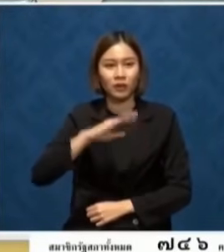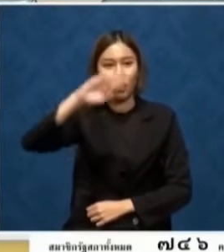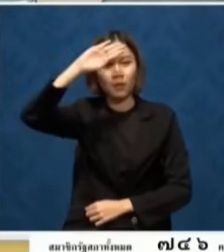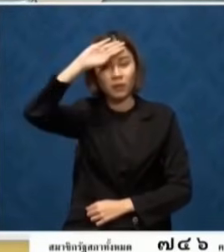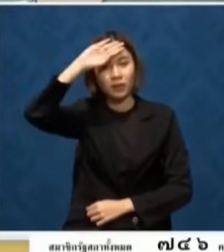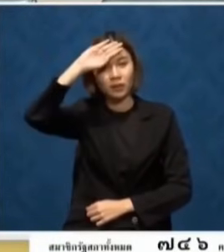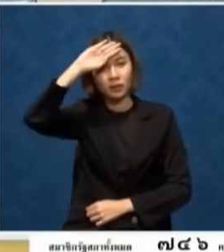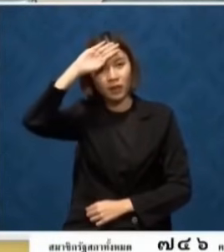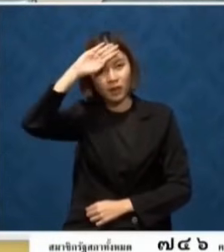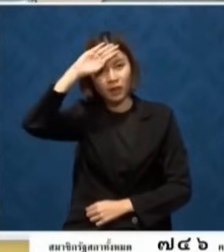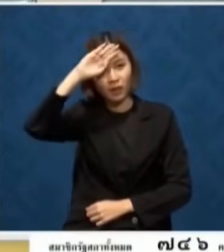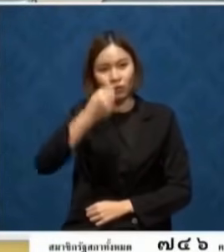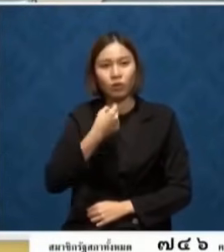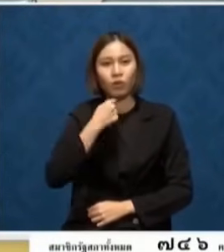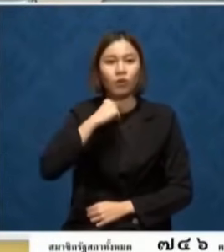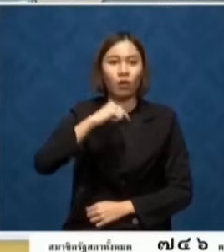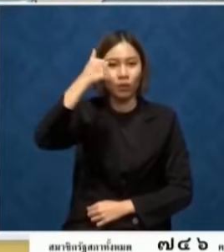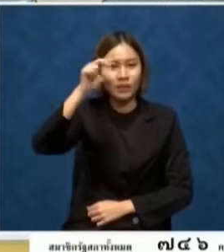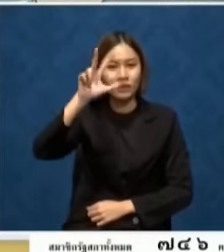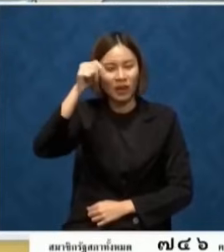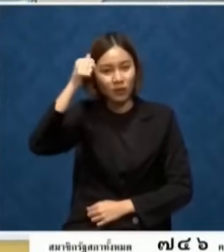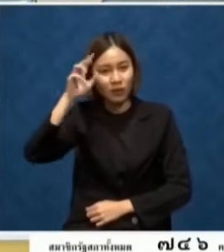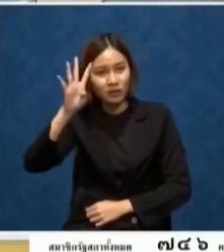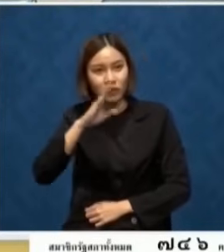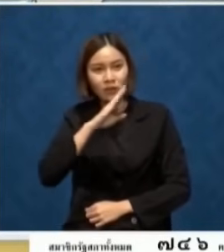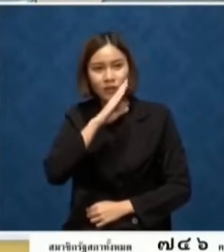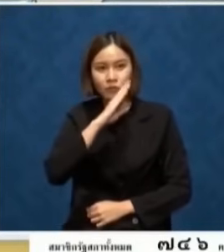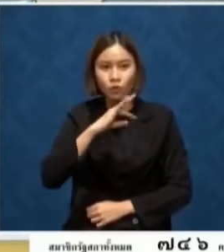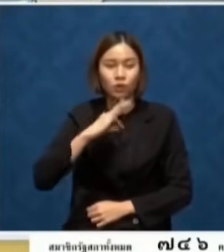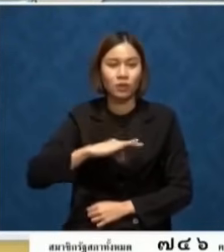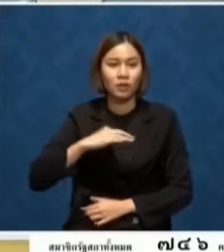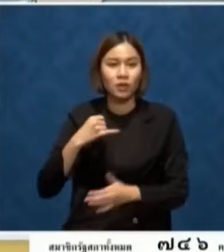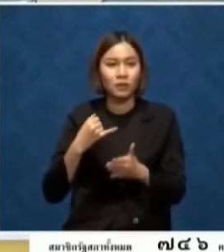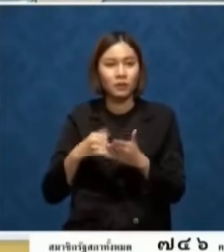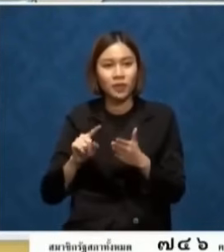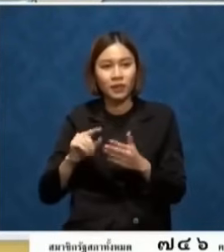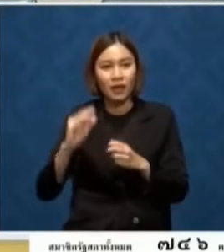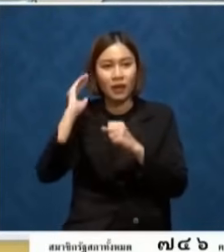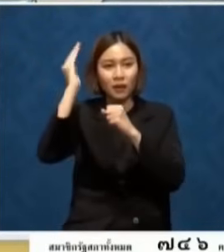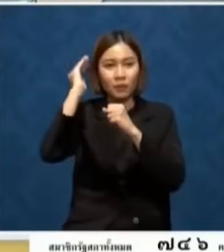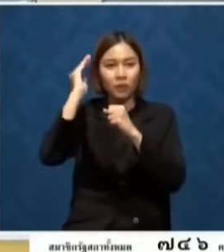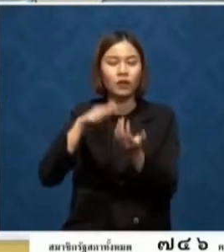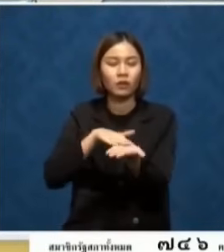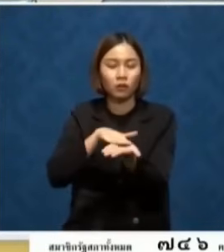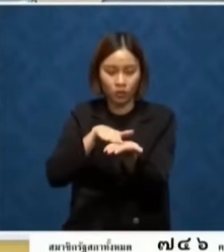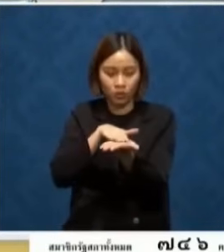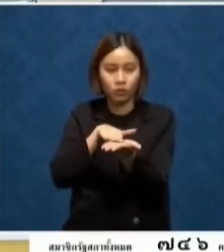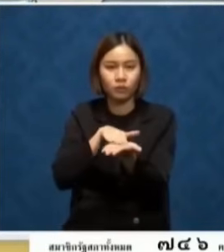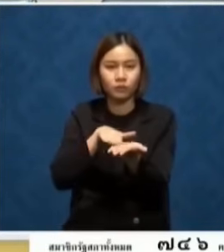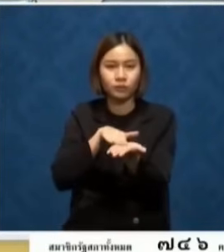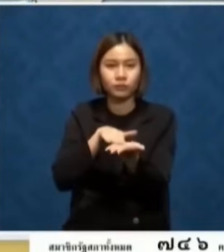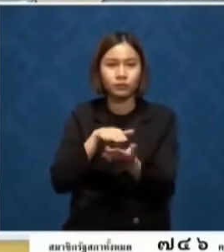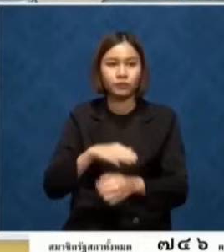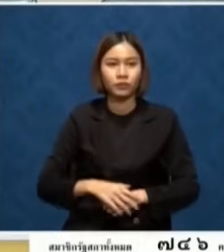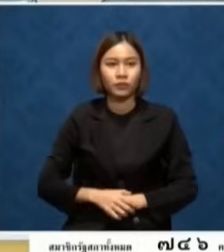า 3-4 วันนะครับถ้ามีอาการผิดปกติในการอภิปรายก็ขออภัยท่านด้ว